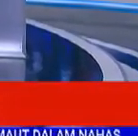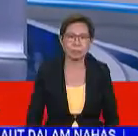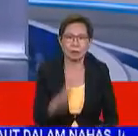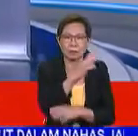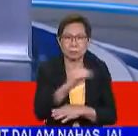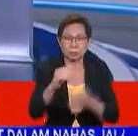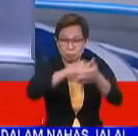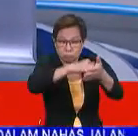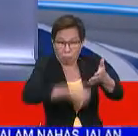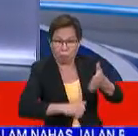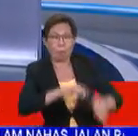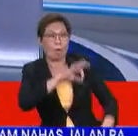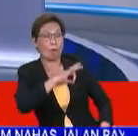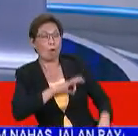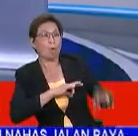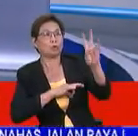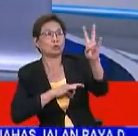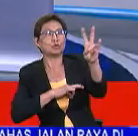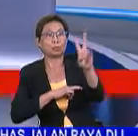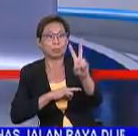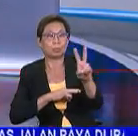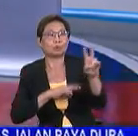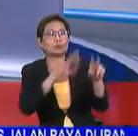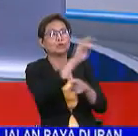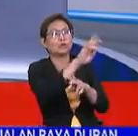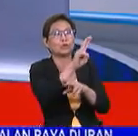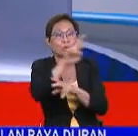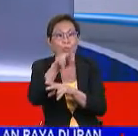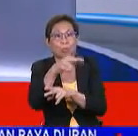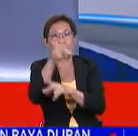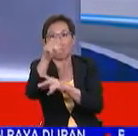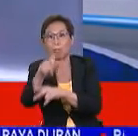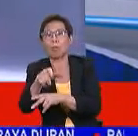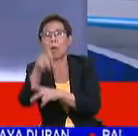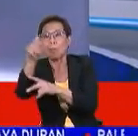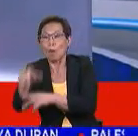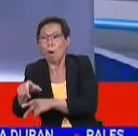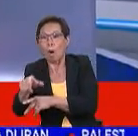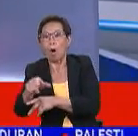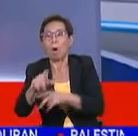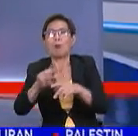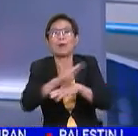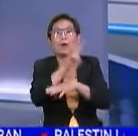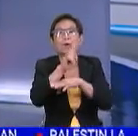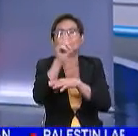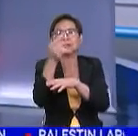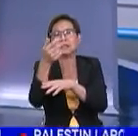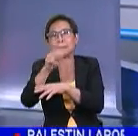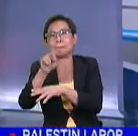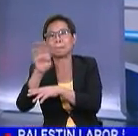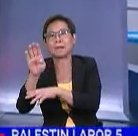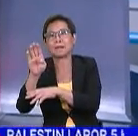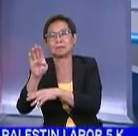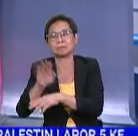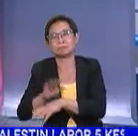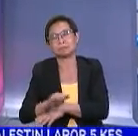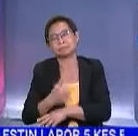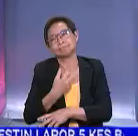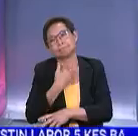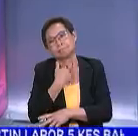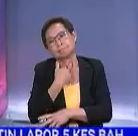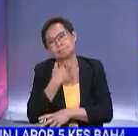Dan juga Rebat memanfaatkan 72,000 pelanggan Tenaga Nasional Berhad TNB yang terjejas.